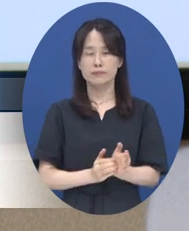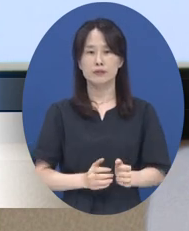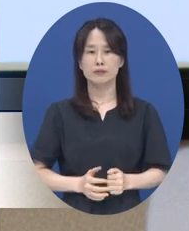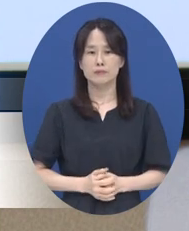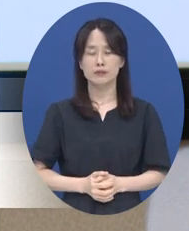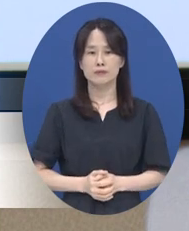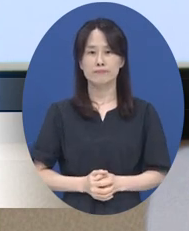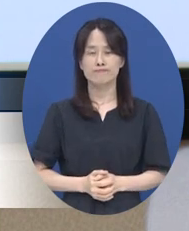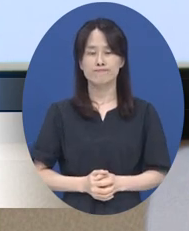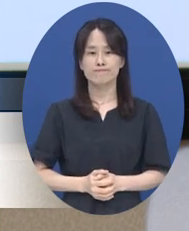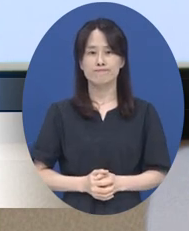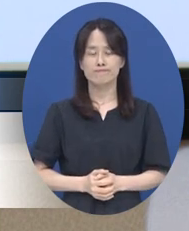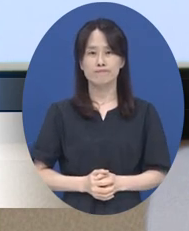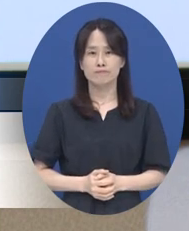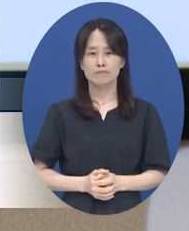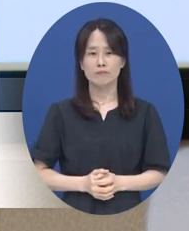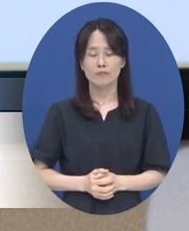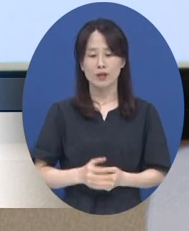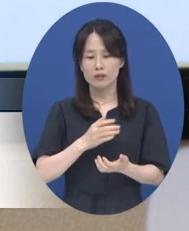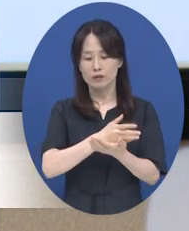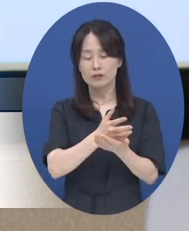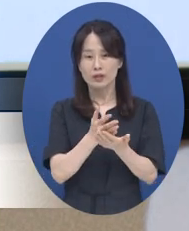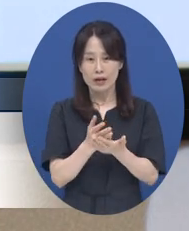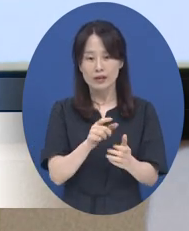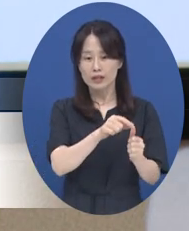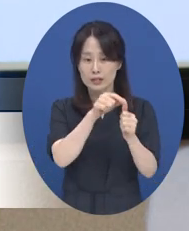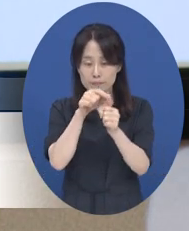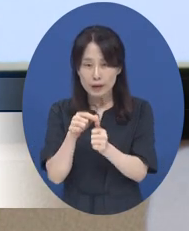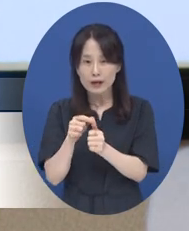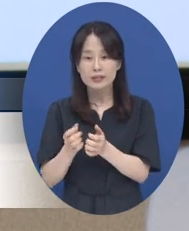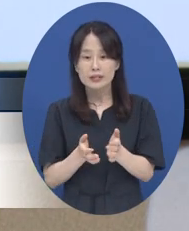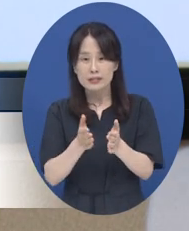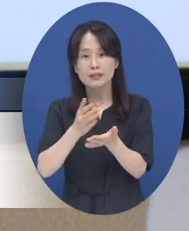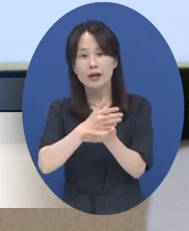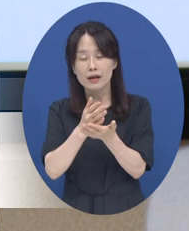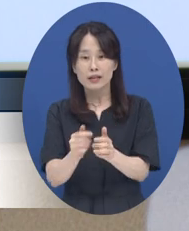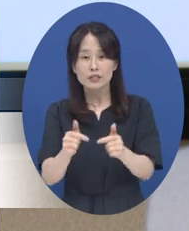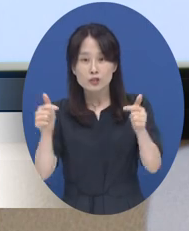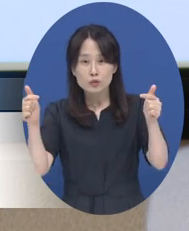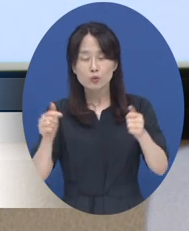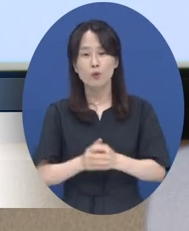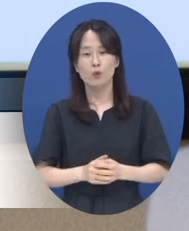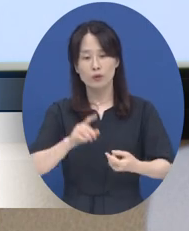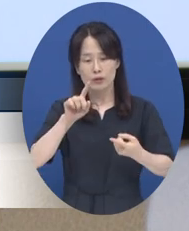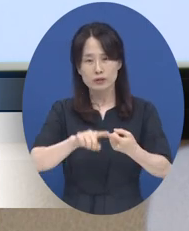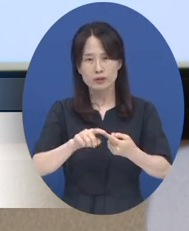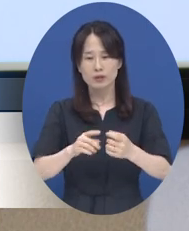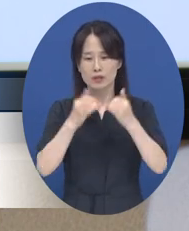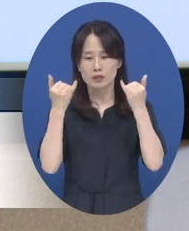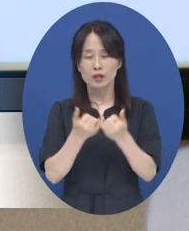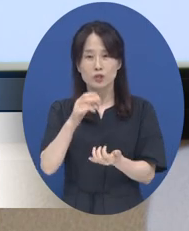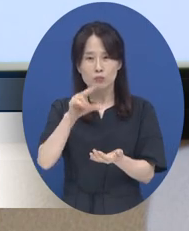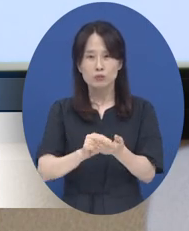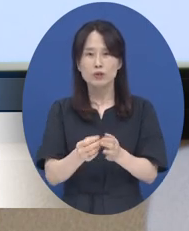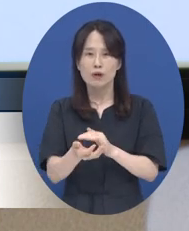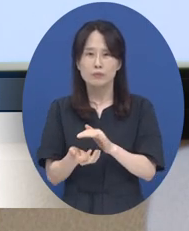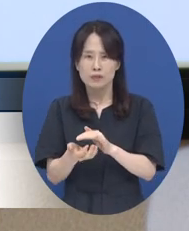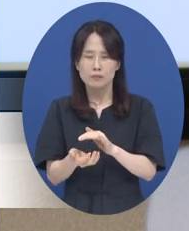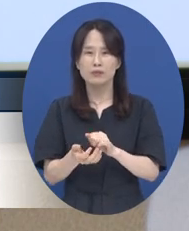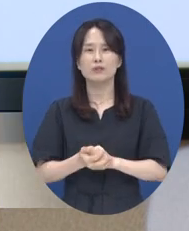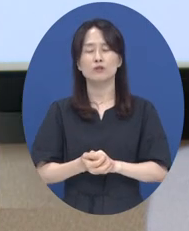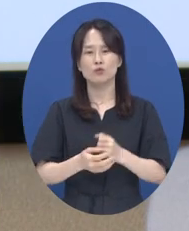그냥 그랬나요 한번 써 4 2g 와 그렸는데 많은 살려 분들이 멋도